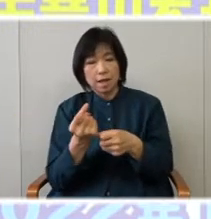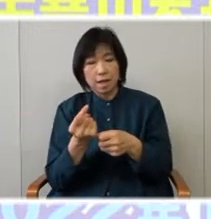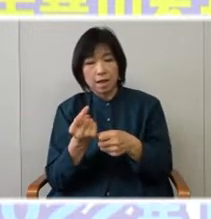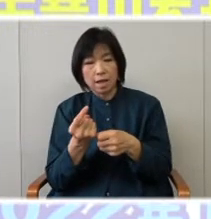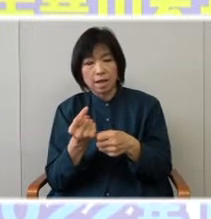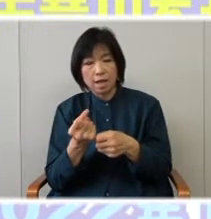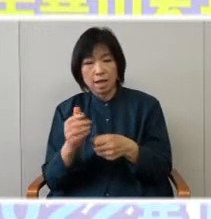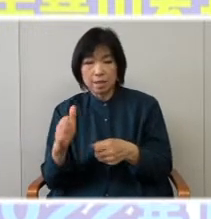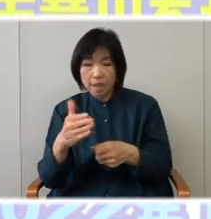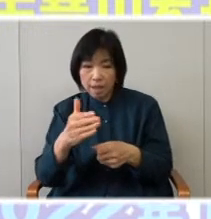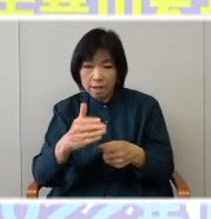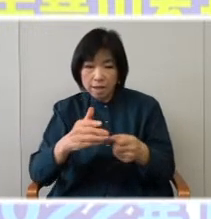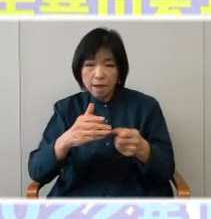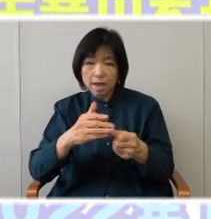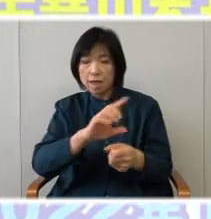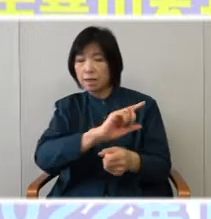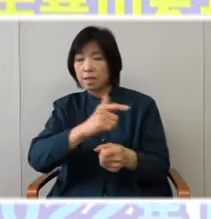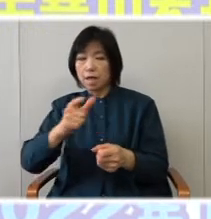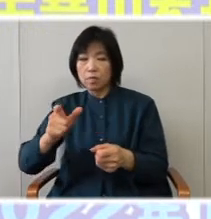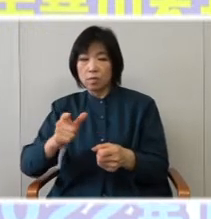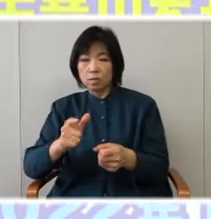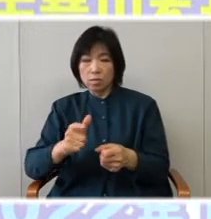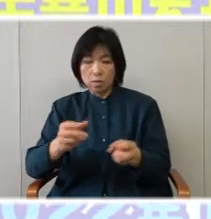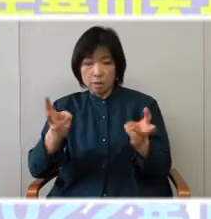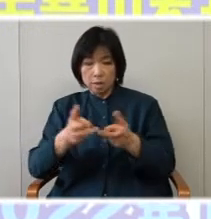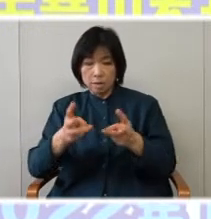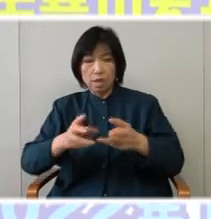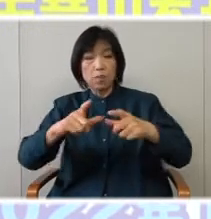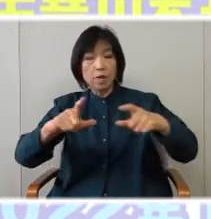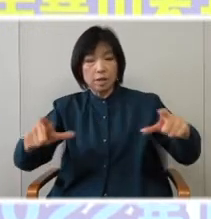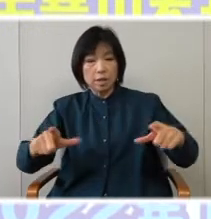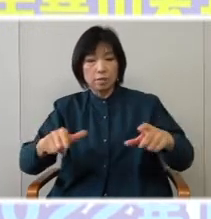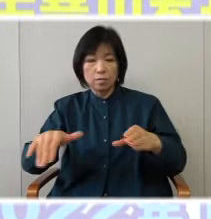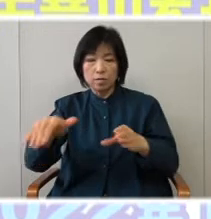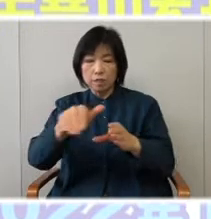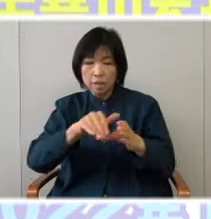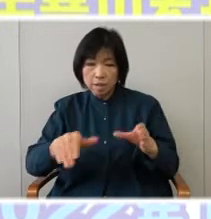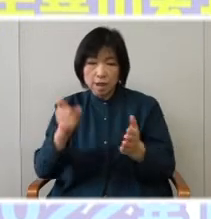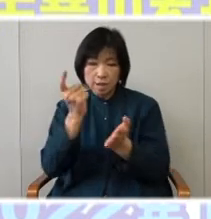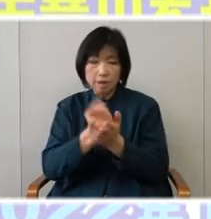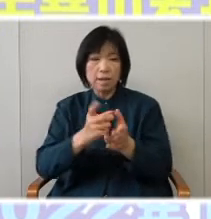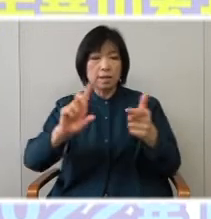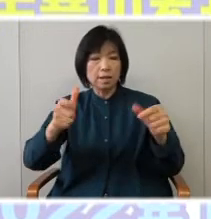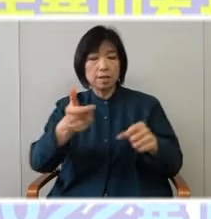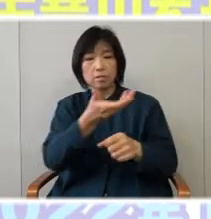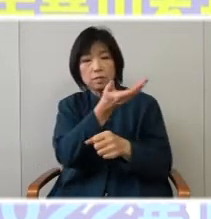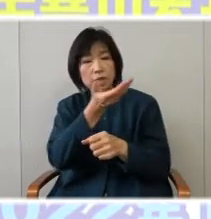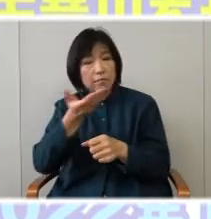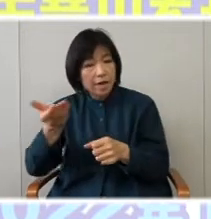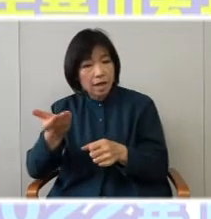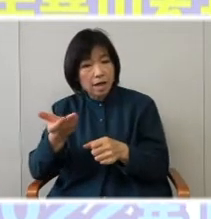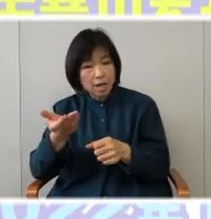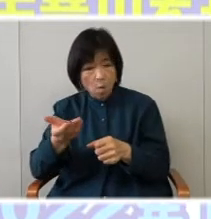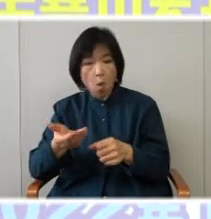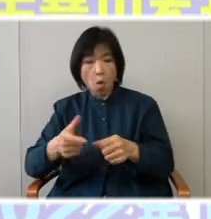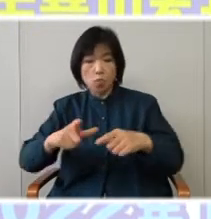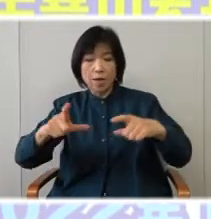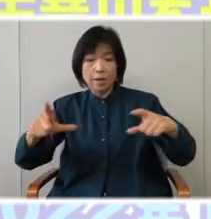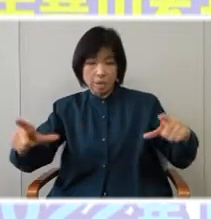いぶ増えているという、まあ、池だけではなくて川にも随分増えているんだよということの確認ができ